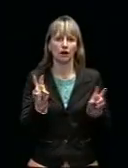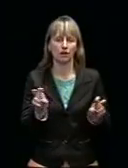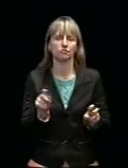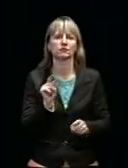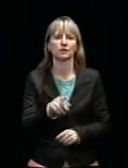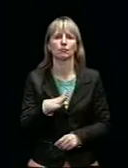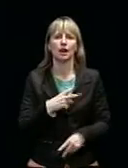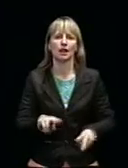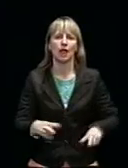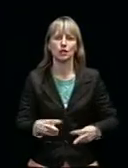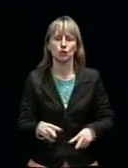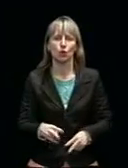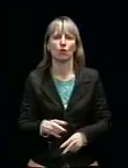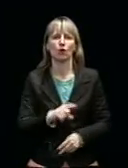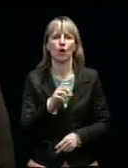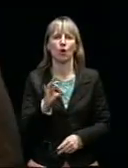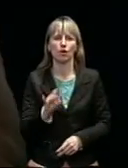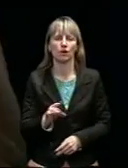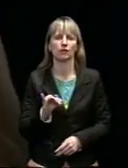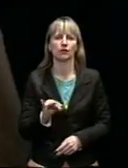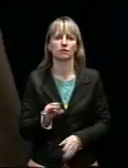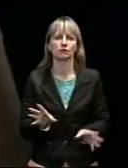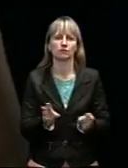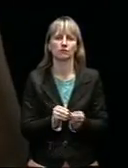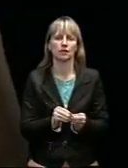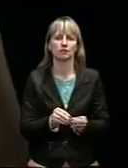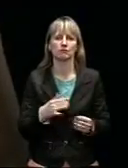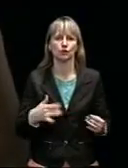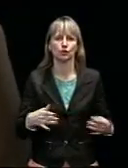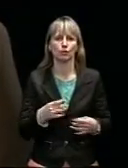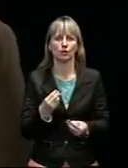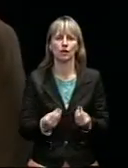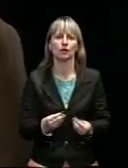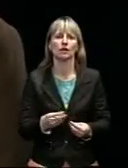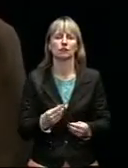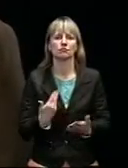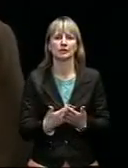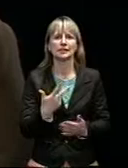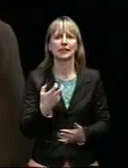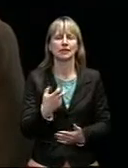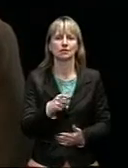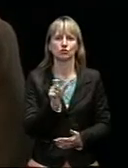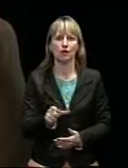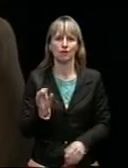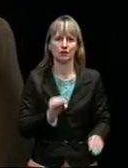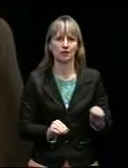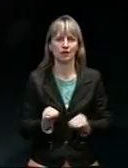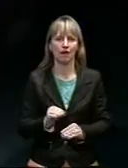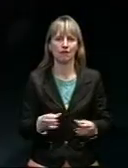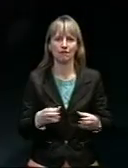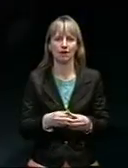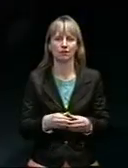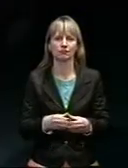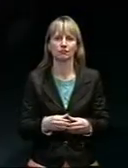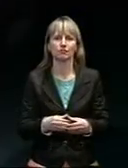были танцоры, хор и ансамбль инструменталистов, человек 300 где-то состава. И